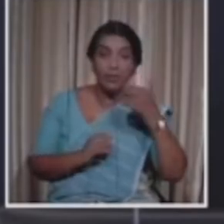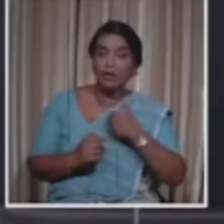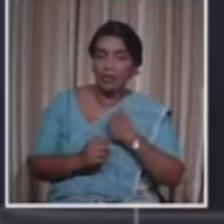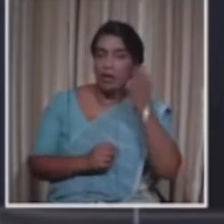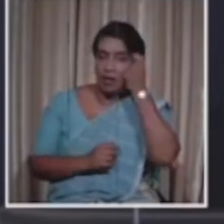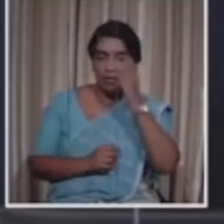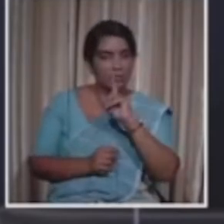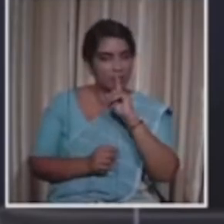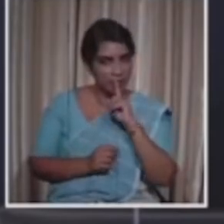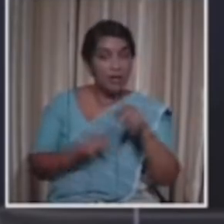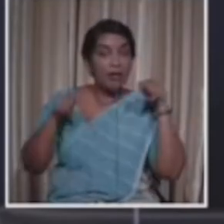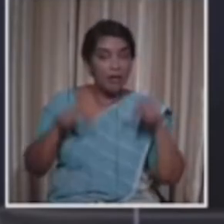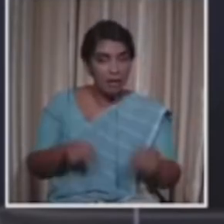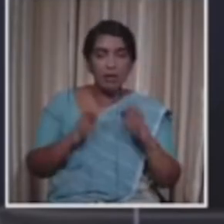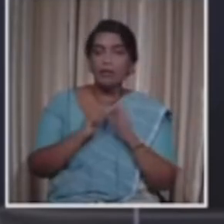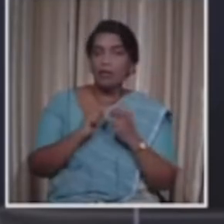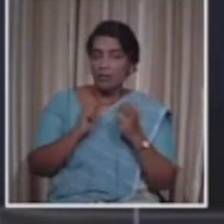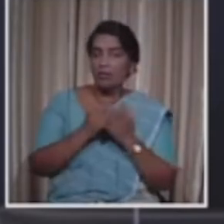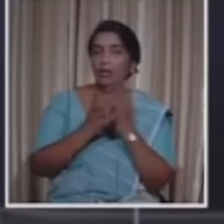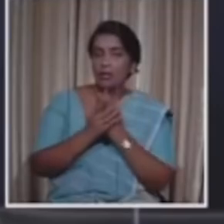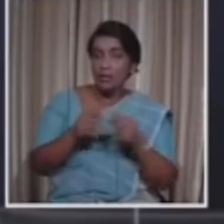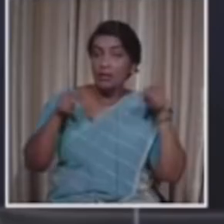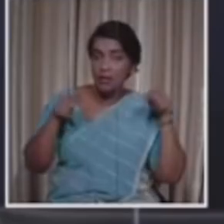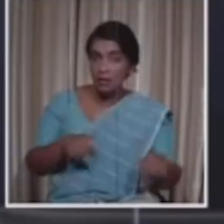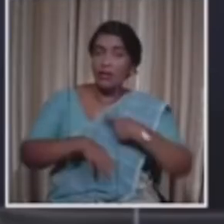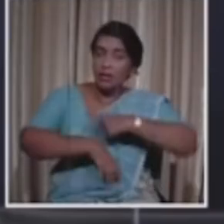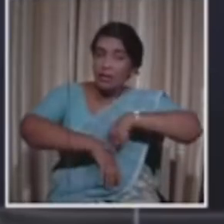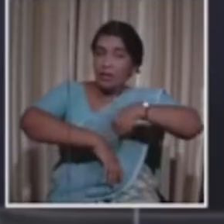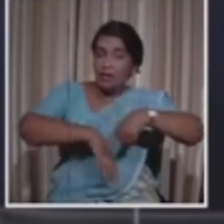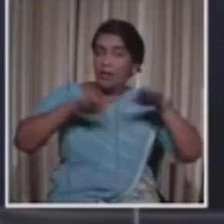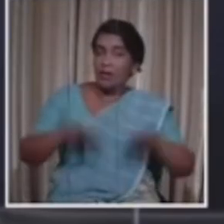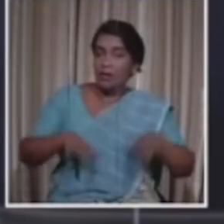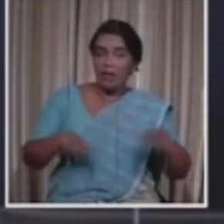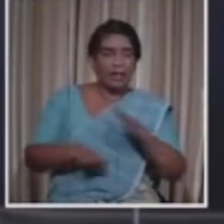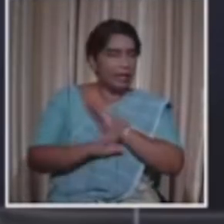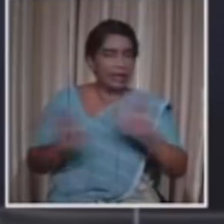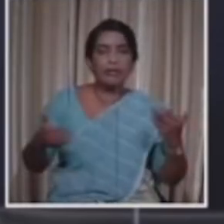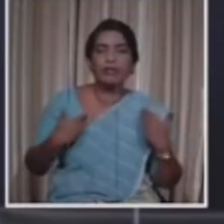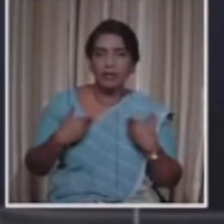යෝජනා ගන්නවා අද තියෙන අරුමුදේ විසඳුම මෙතන පෑගණන් කාලිනාස්ති කිරීම නෙවෙයි